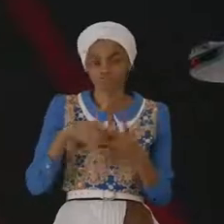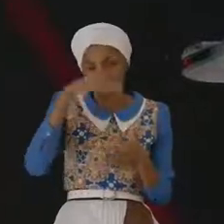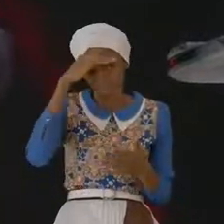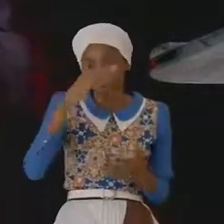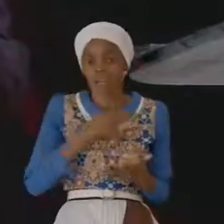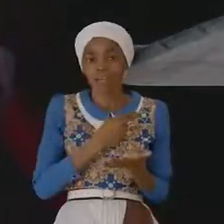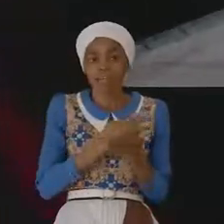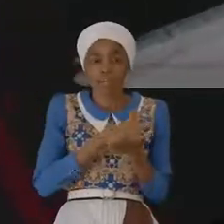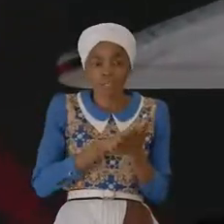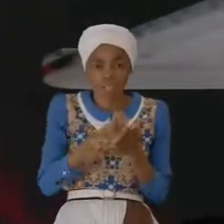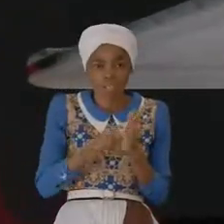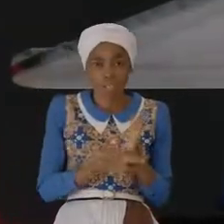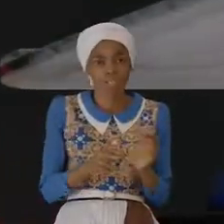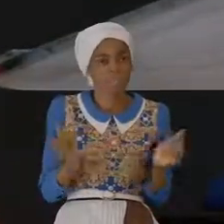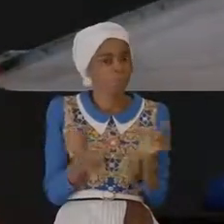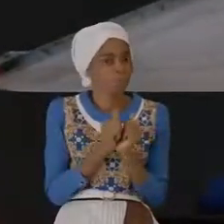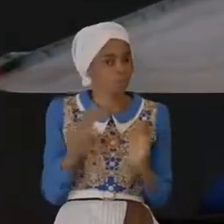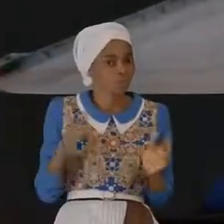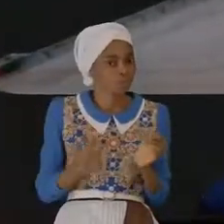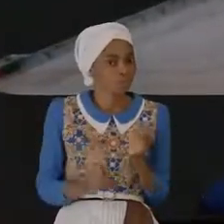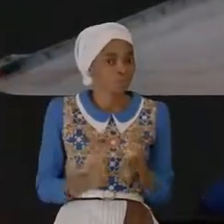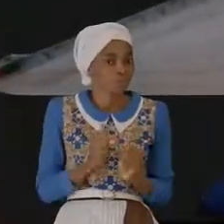et la sanctification sans laquelle